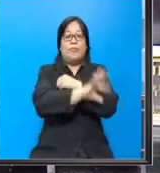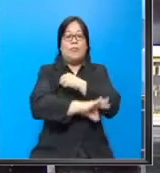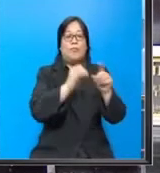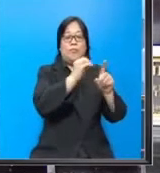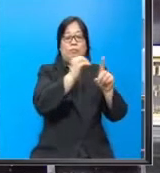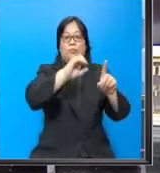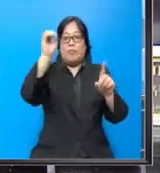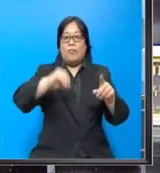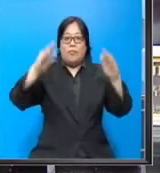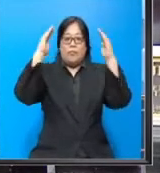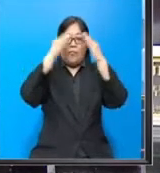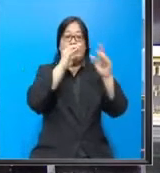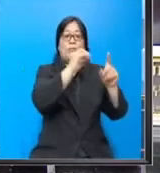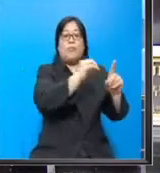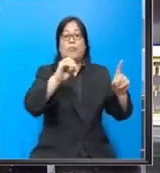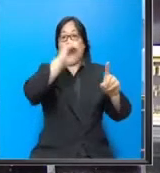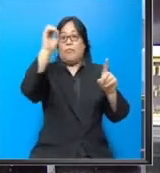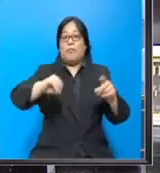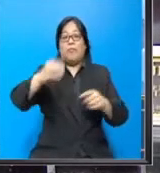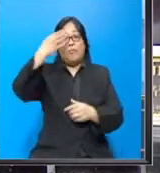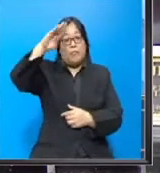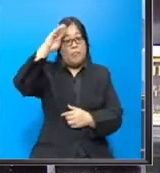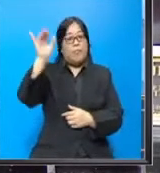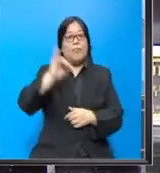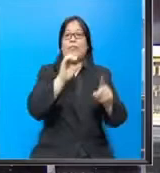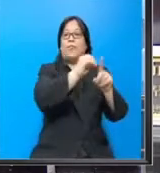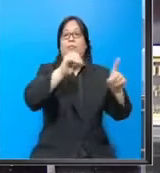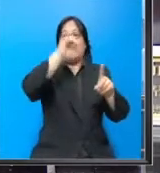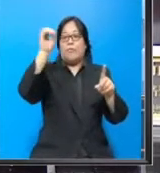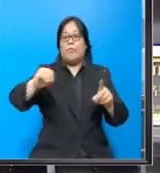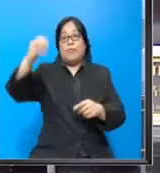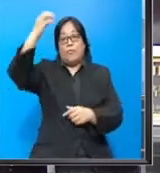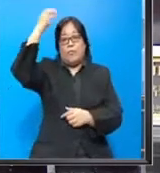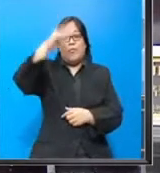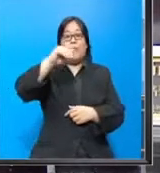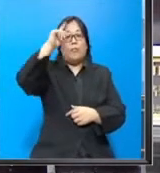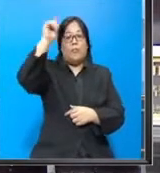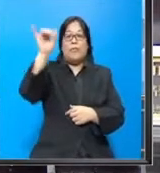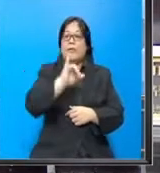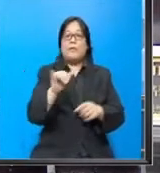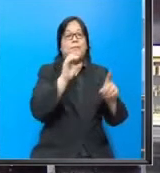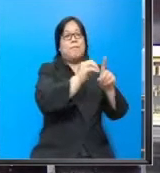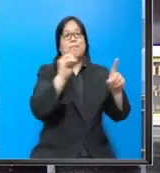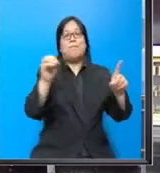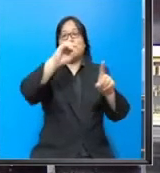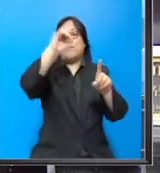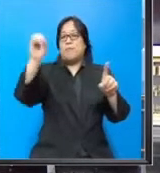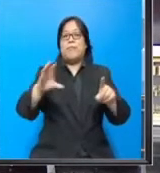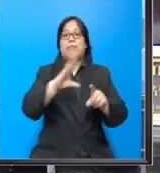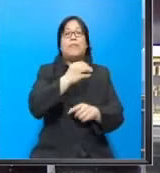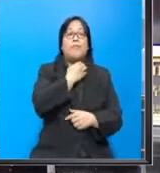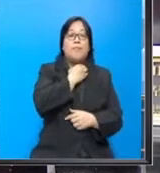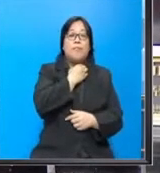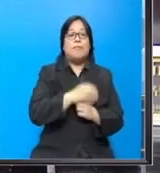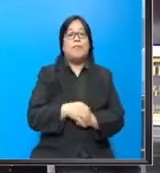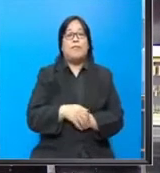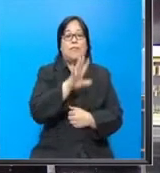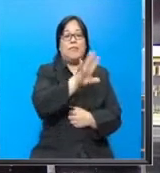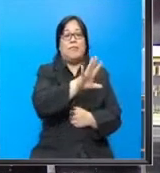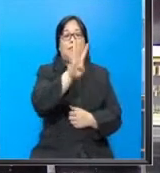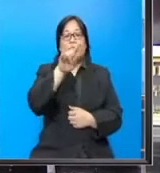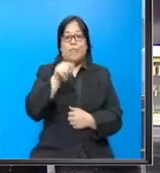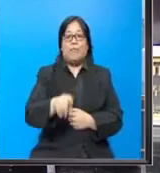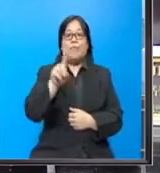9 100 Pahang 100 pernah juga 100 selango dan tergantung juga suatu platoz ane kalo perak Smart